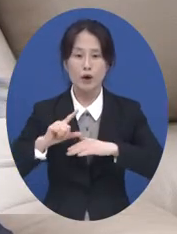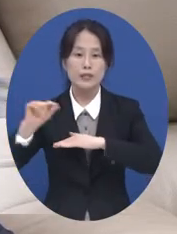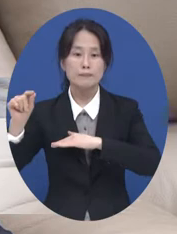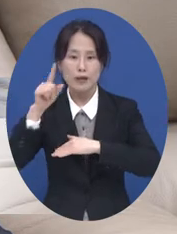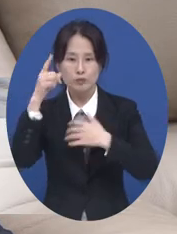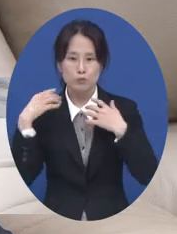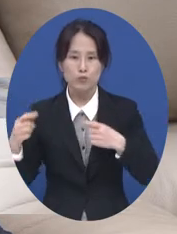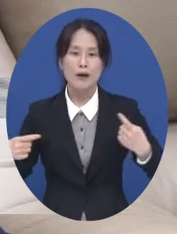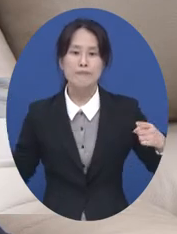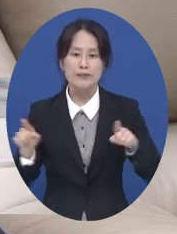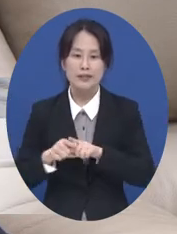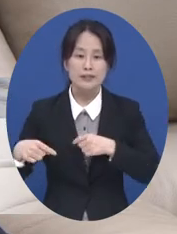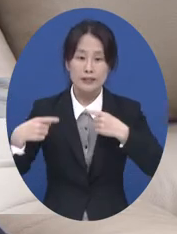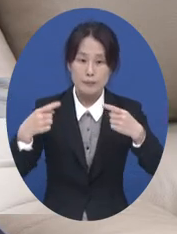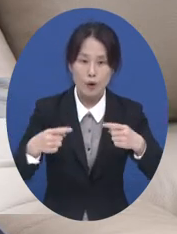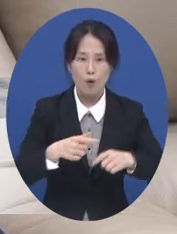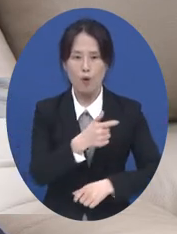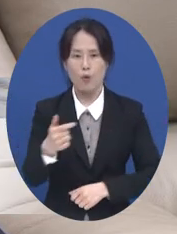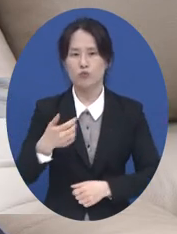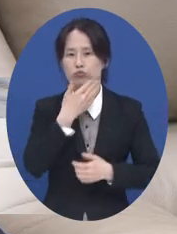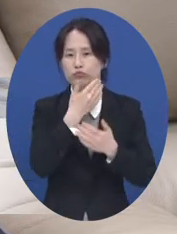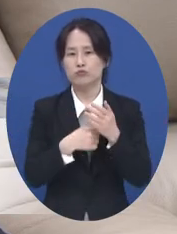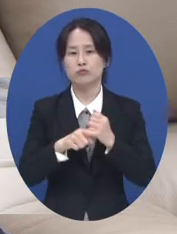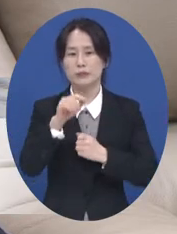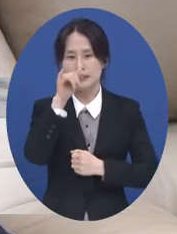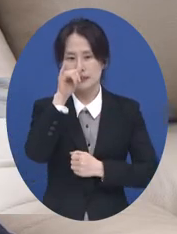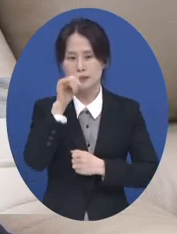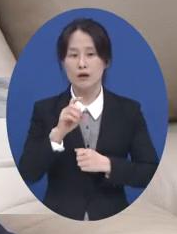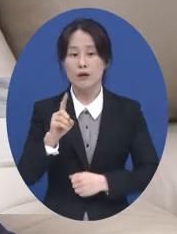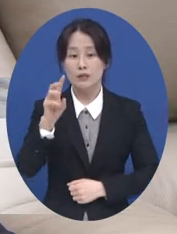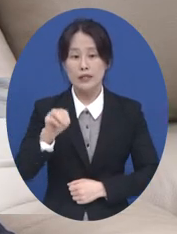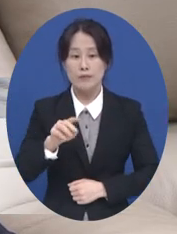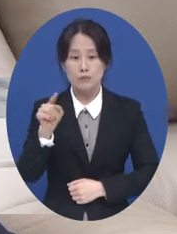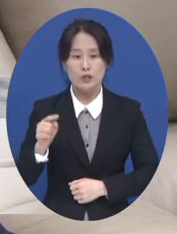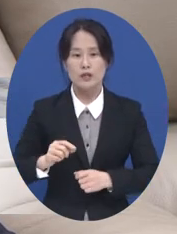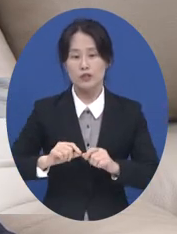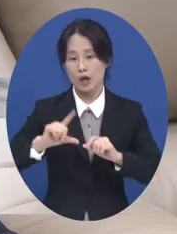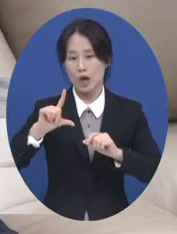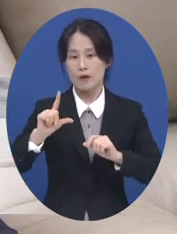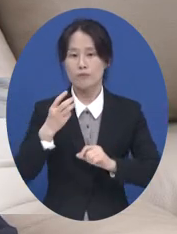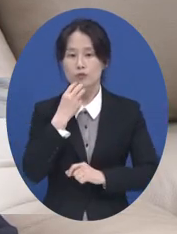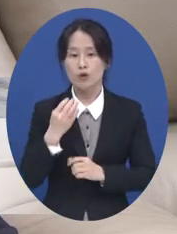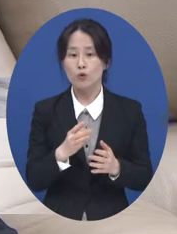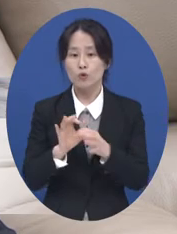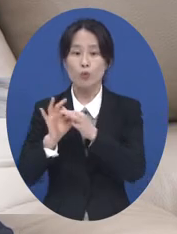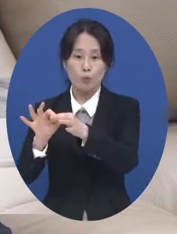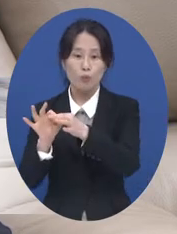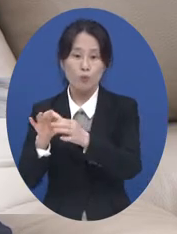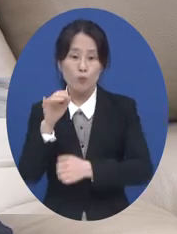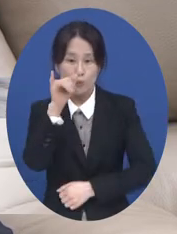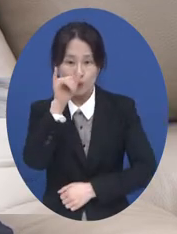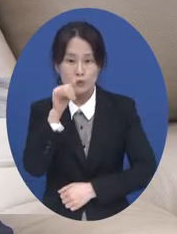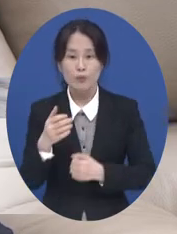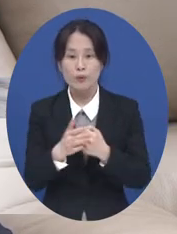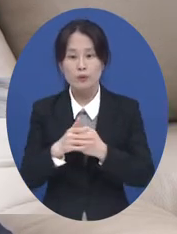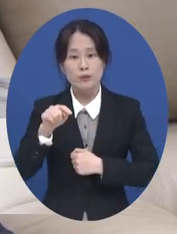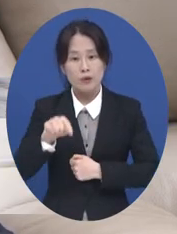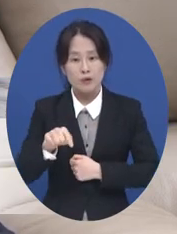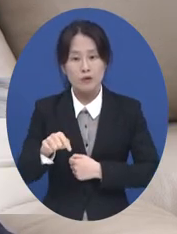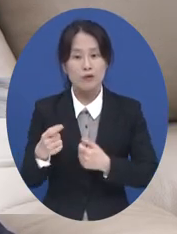같이 참여한다는 것은 테면 에 중요한 의미를 갖고 있습니다 특히 경기도가 뒤에 무지의